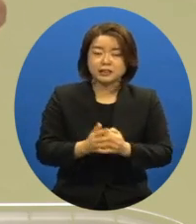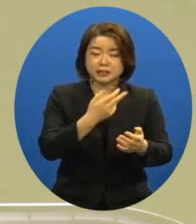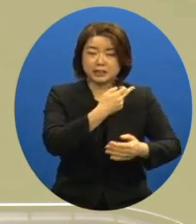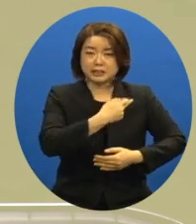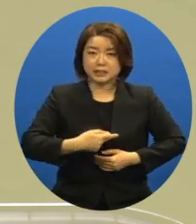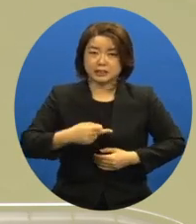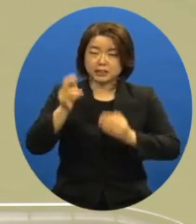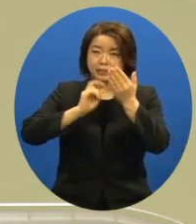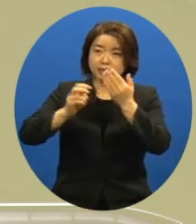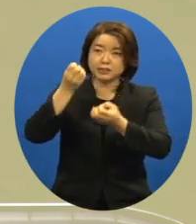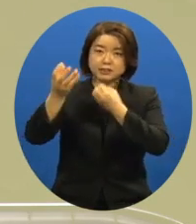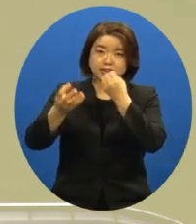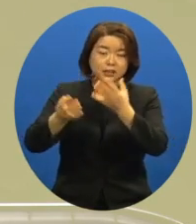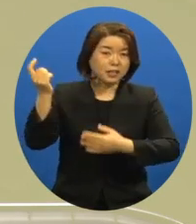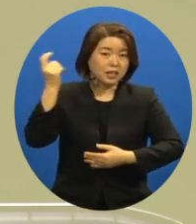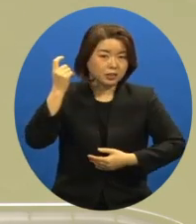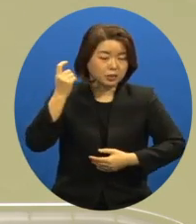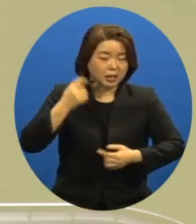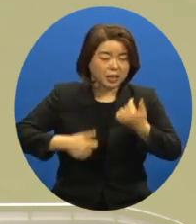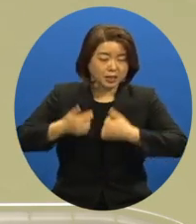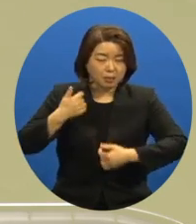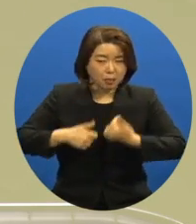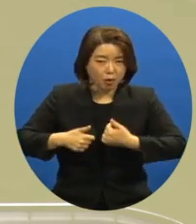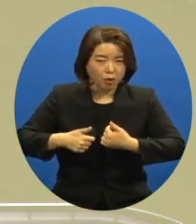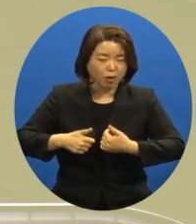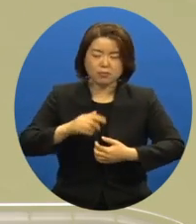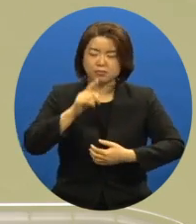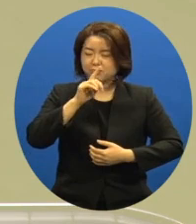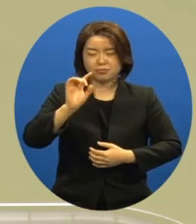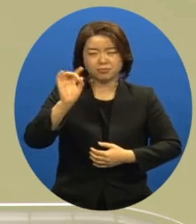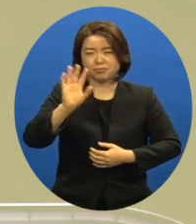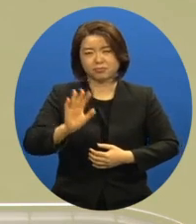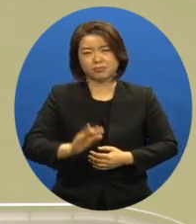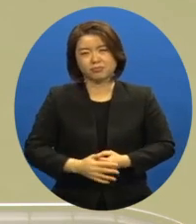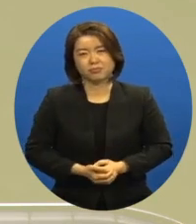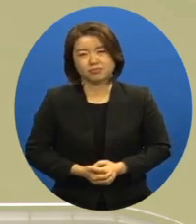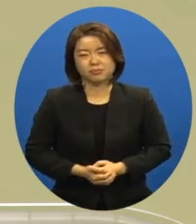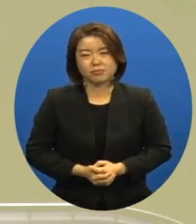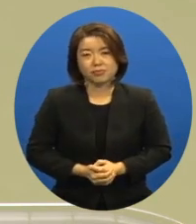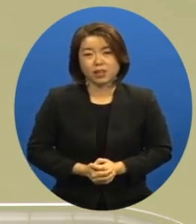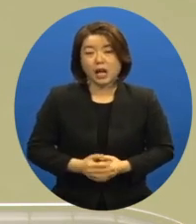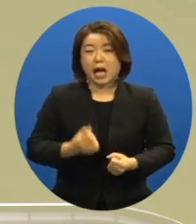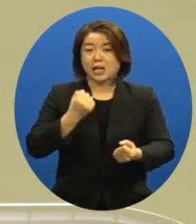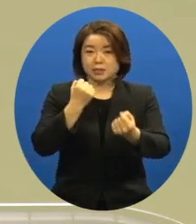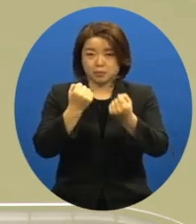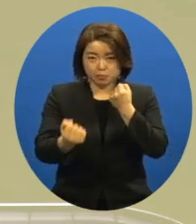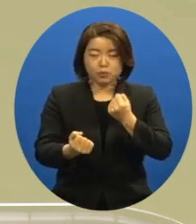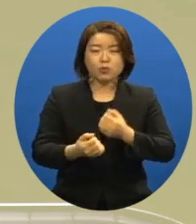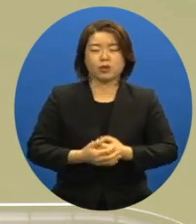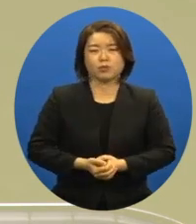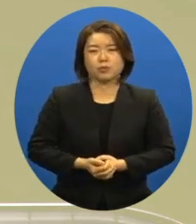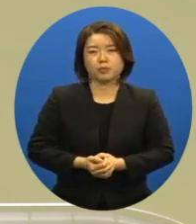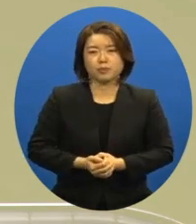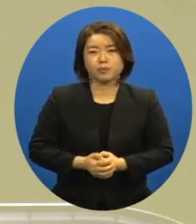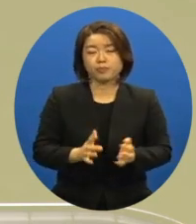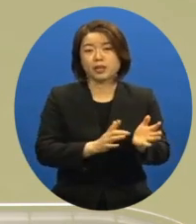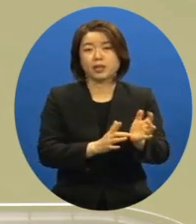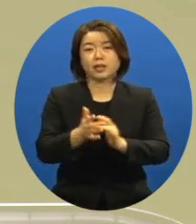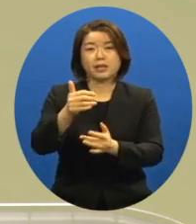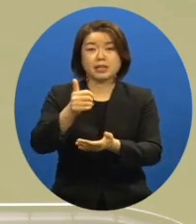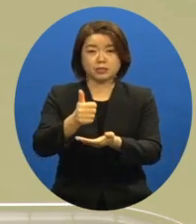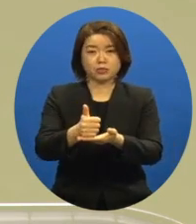찬양을 들으시면서 기뻤다는 건 말도 안 되는 거죠. 그럼에도 불구하고